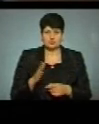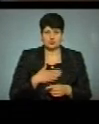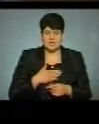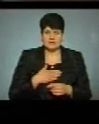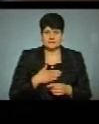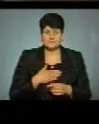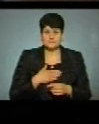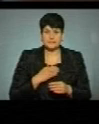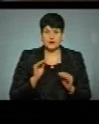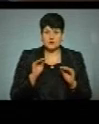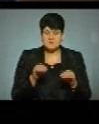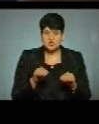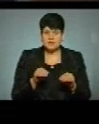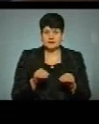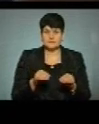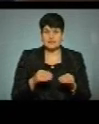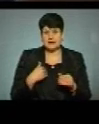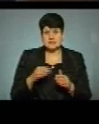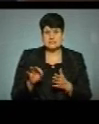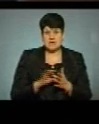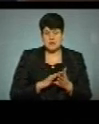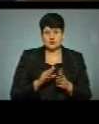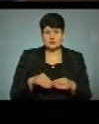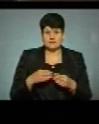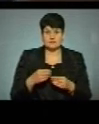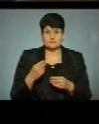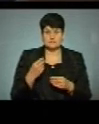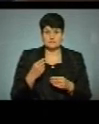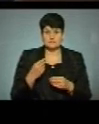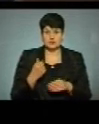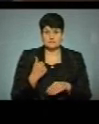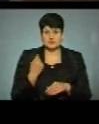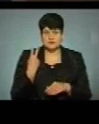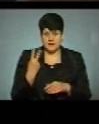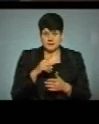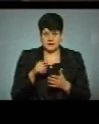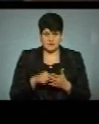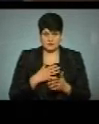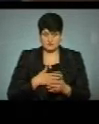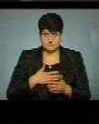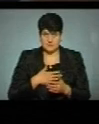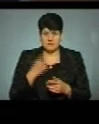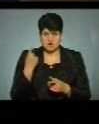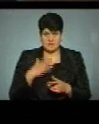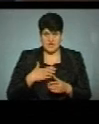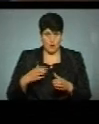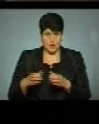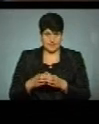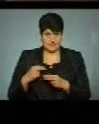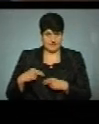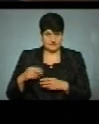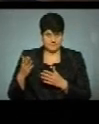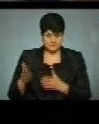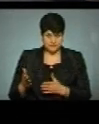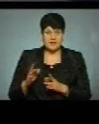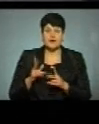розміщати. І я зразу давав два моменти основних, які мене хвилюють. Це в першу чергу мій колектив,